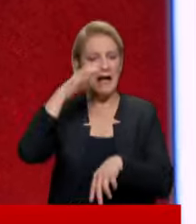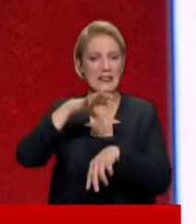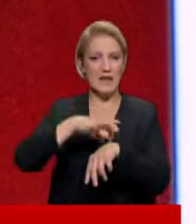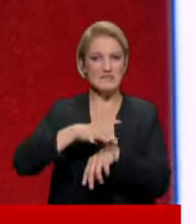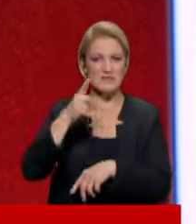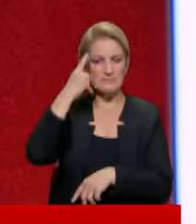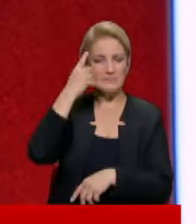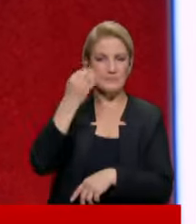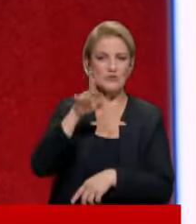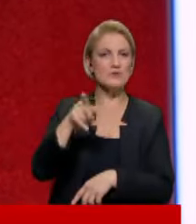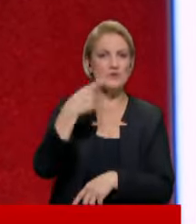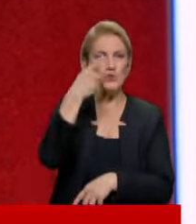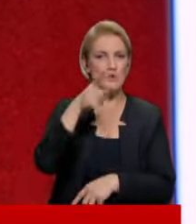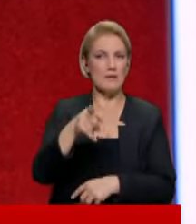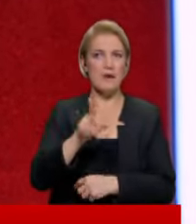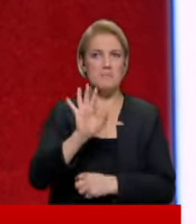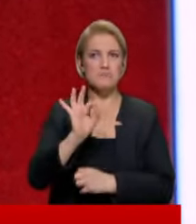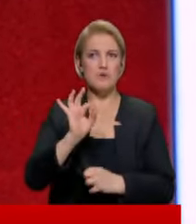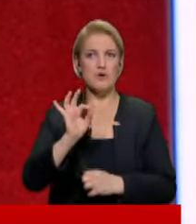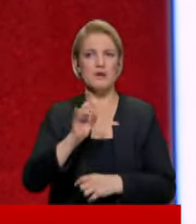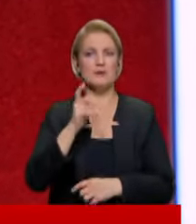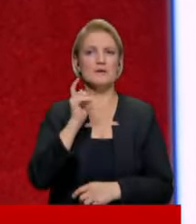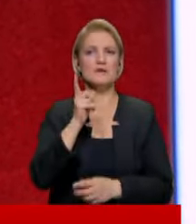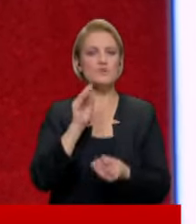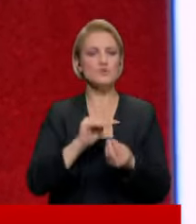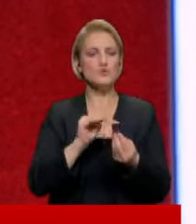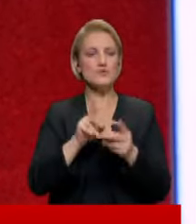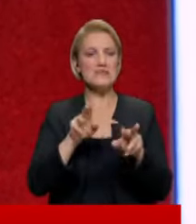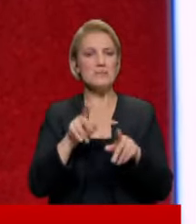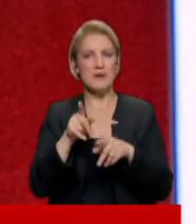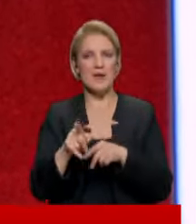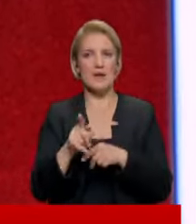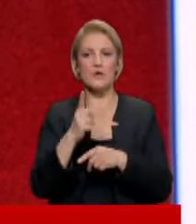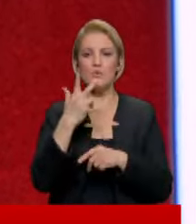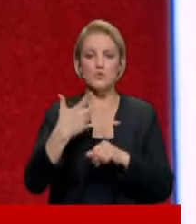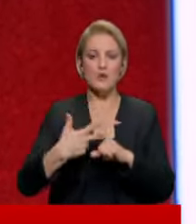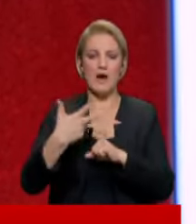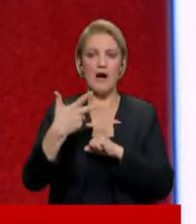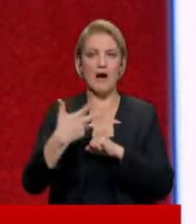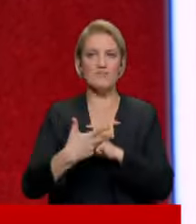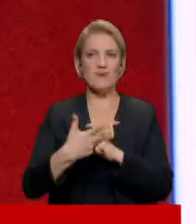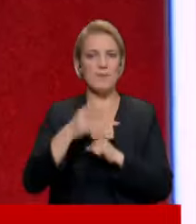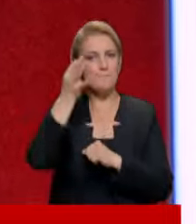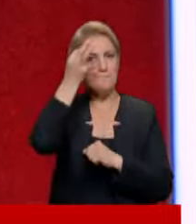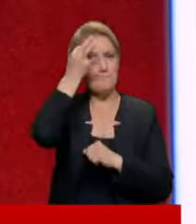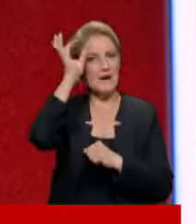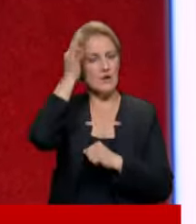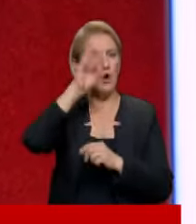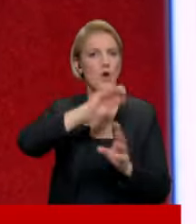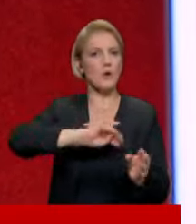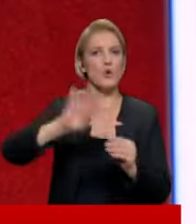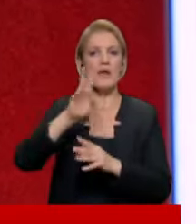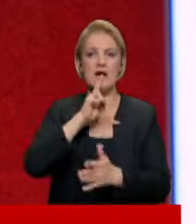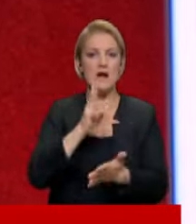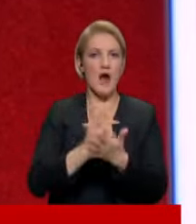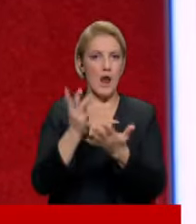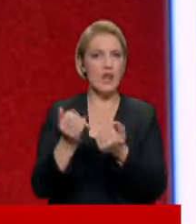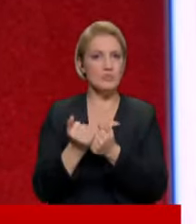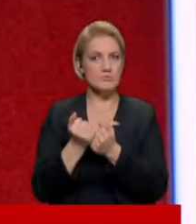diye Üstelik de böyle Propaganda suçu gibi bir suçtan 3 hafta bakırkö ye gönderilme kararı